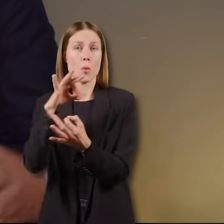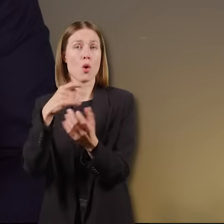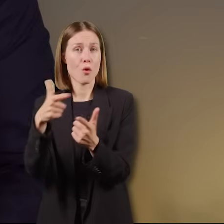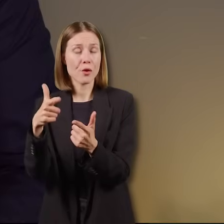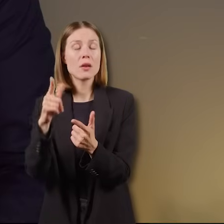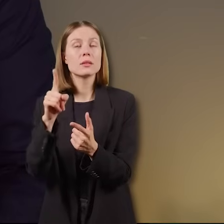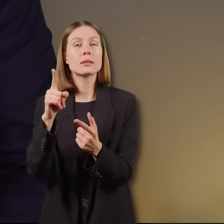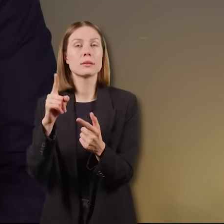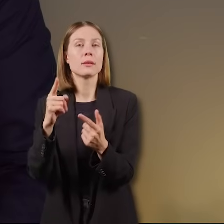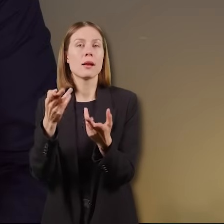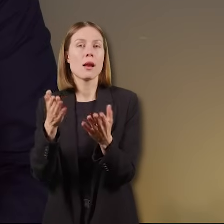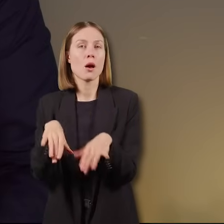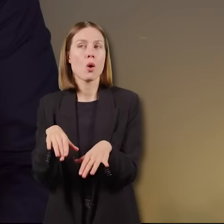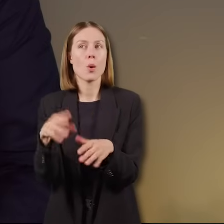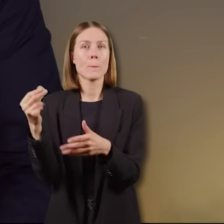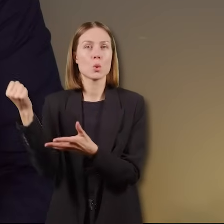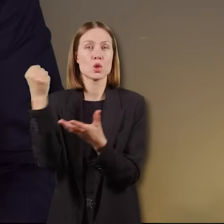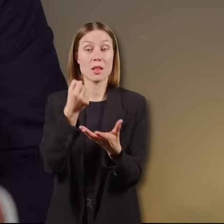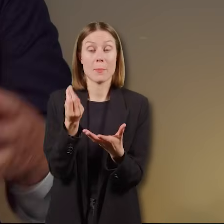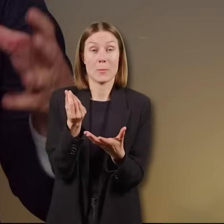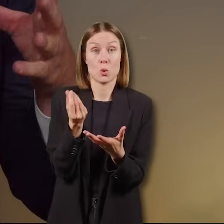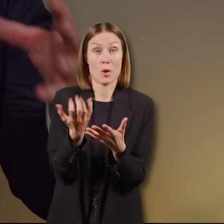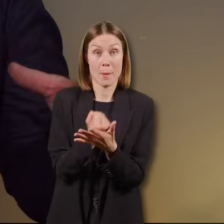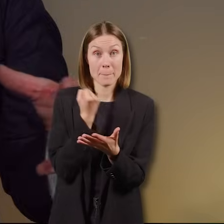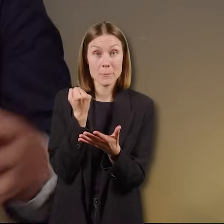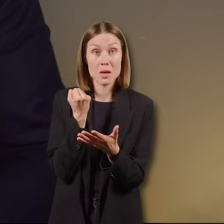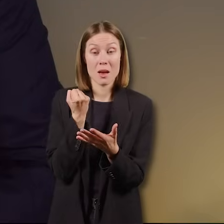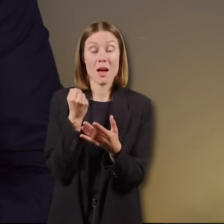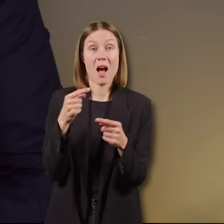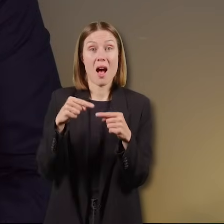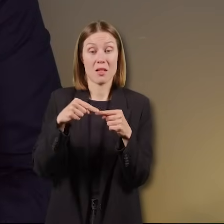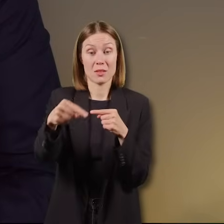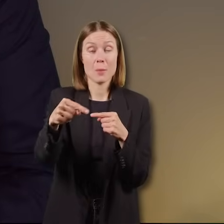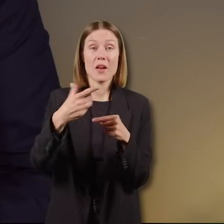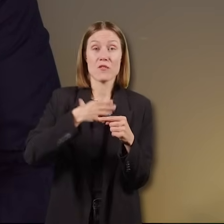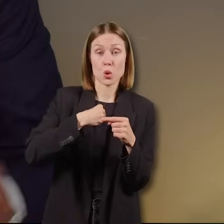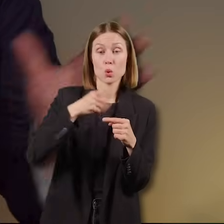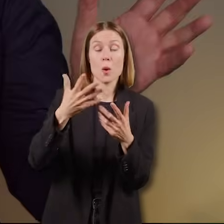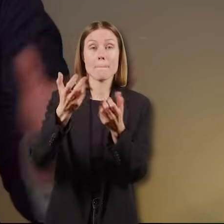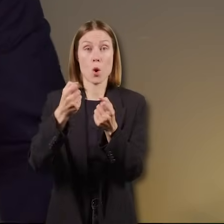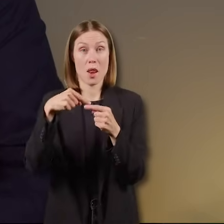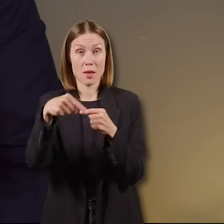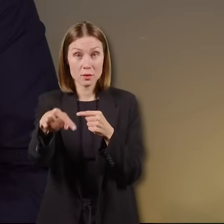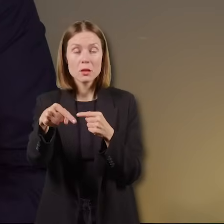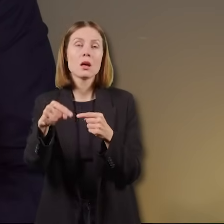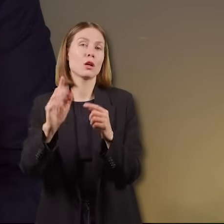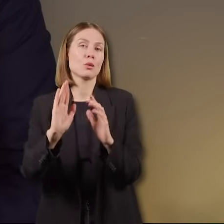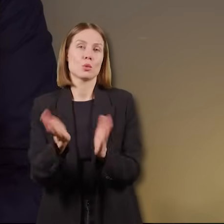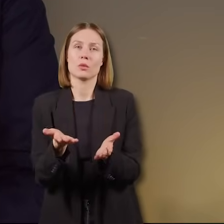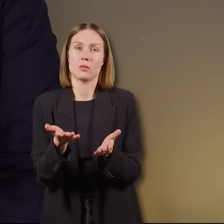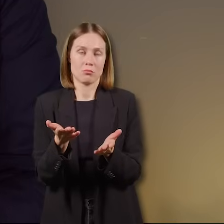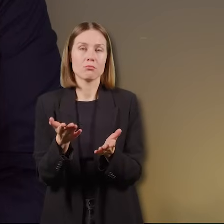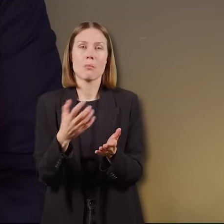Belieka tik tai dabar biudžete atras pinigų tai atkarpai nuo Vilniaus iki Molėtų ir bus ko puikiausiai